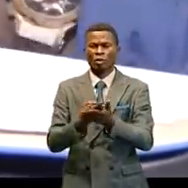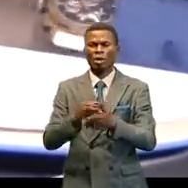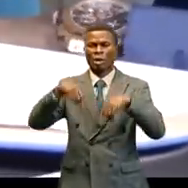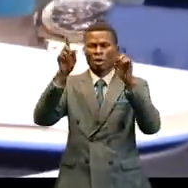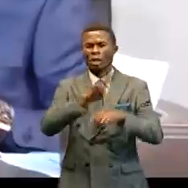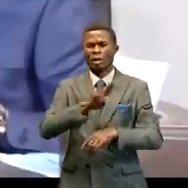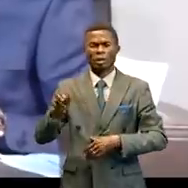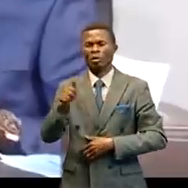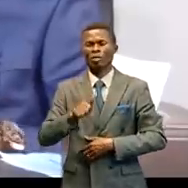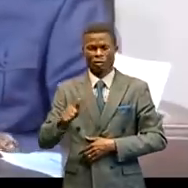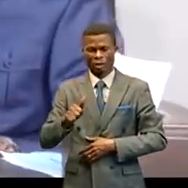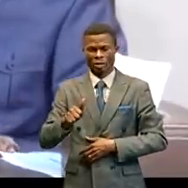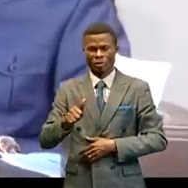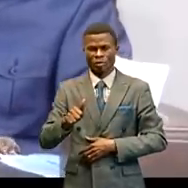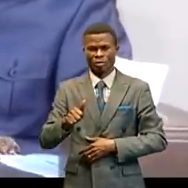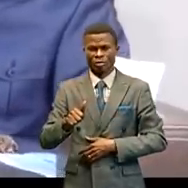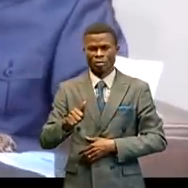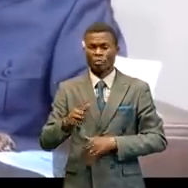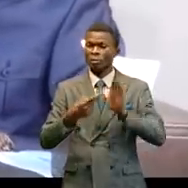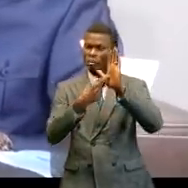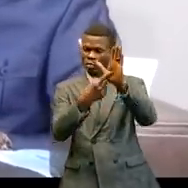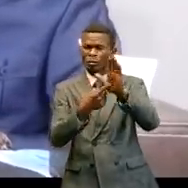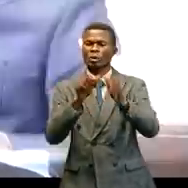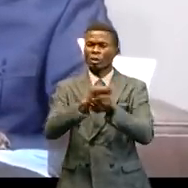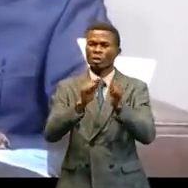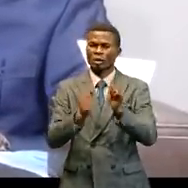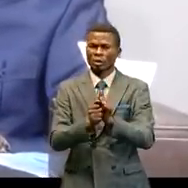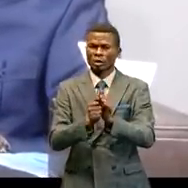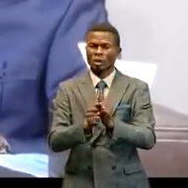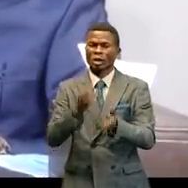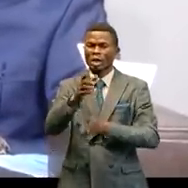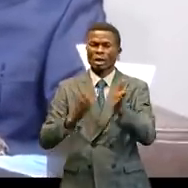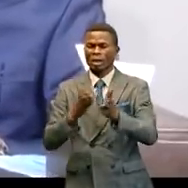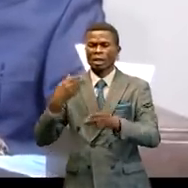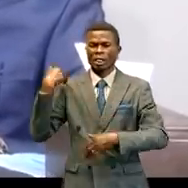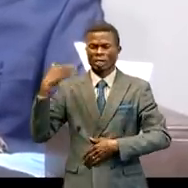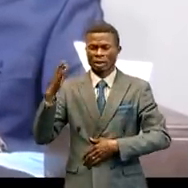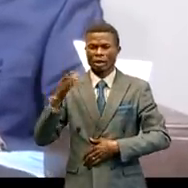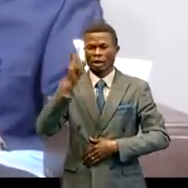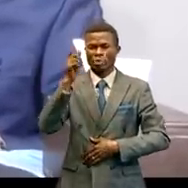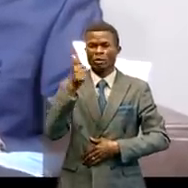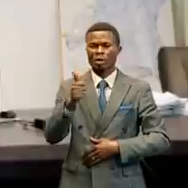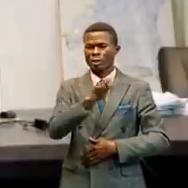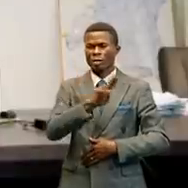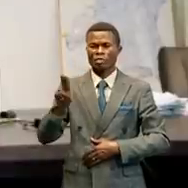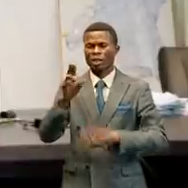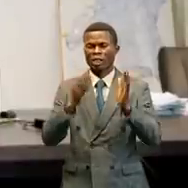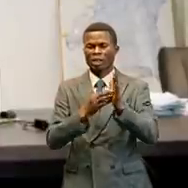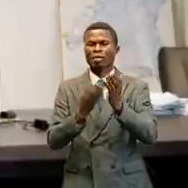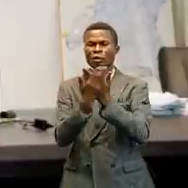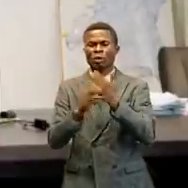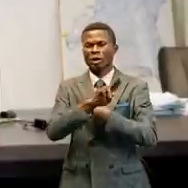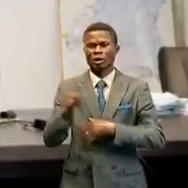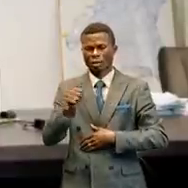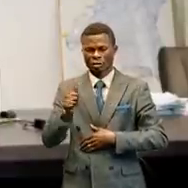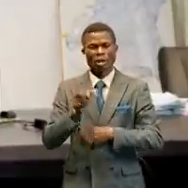l'exercice 2021. Présentant la situation de la trésorerie de l'État du 1er janvier au 29 juillet 2021, elle